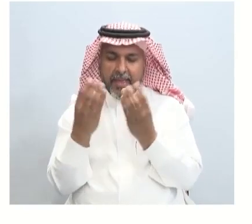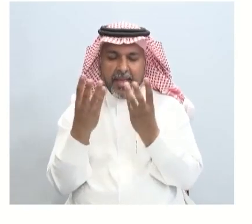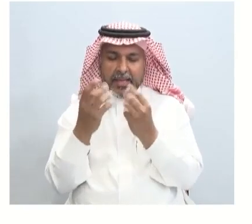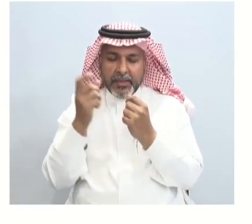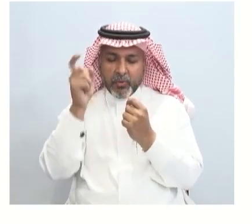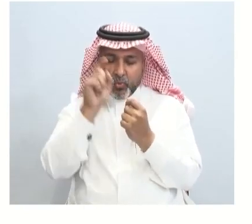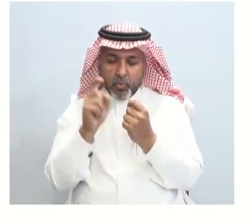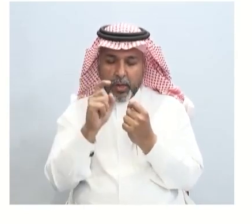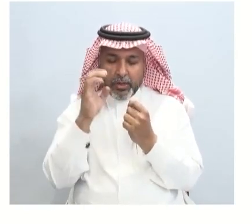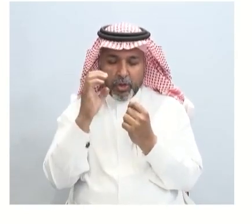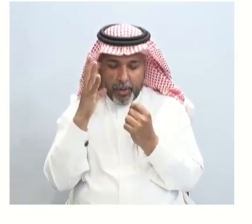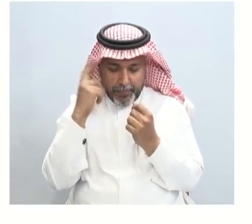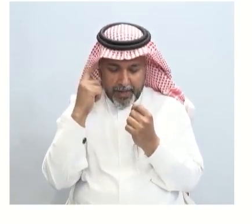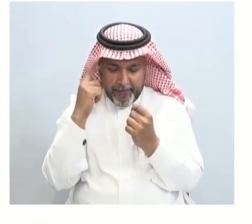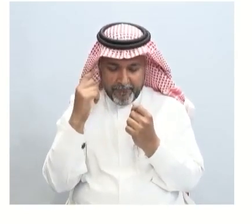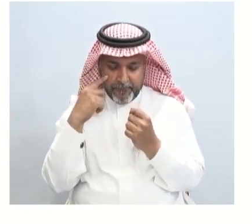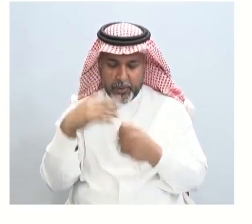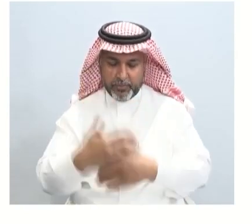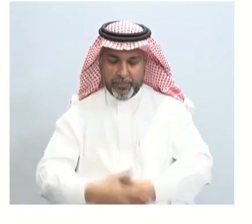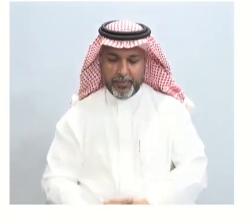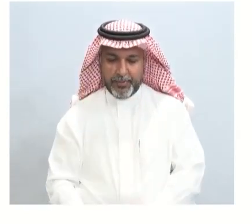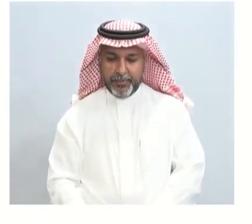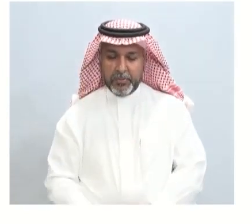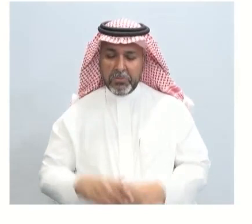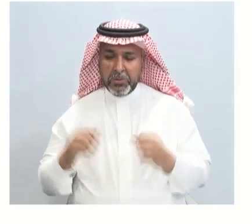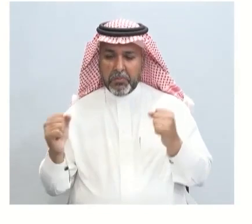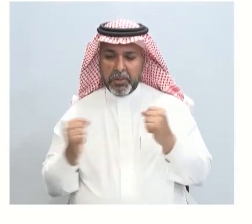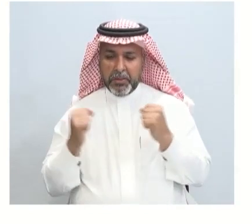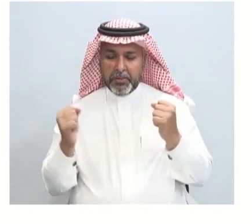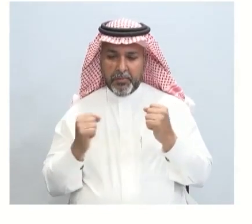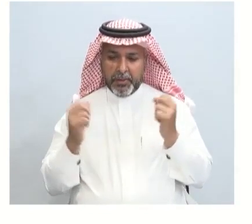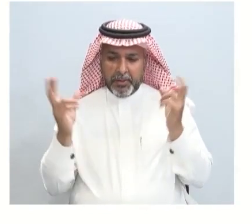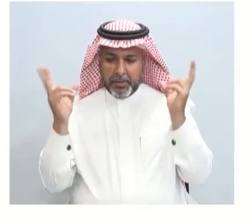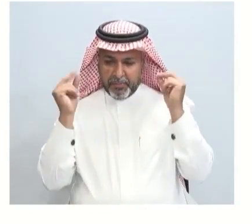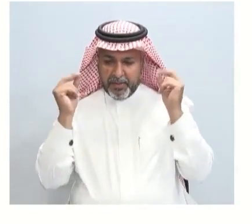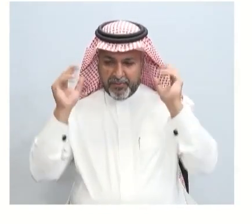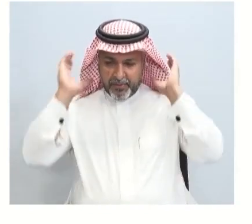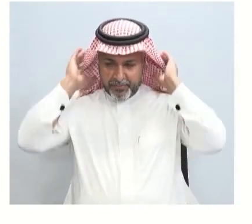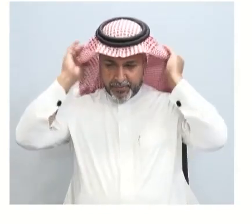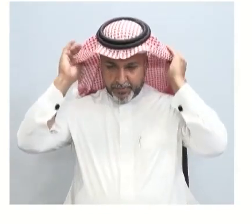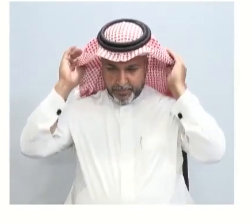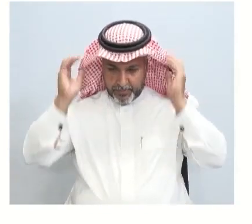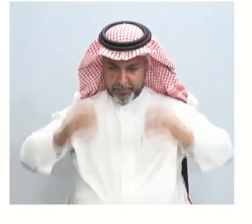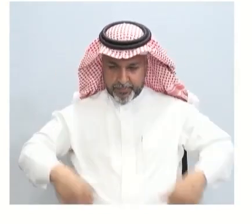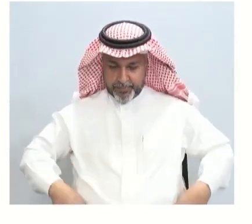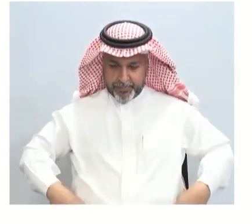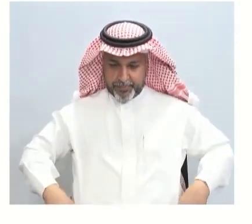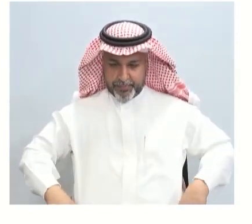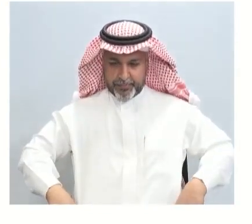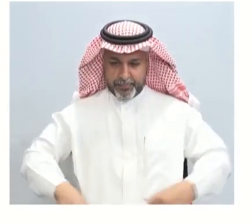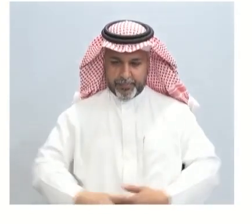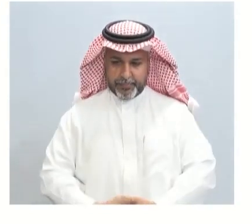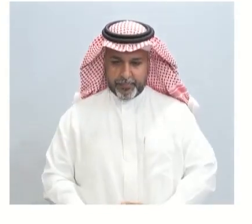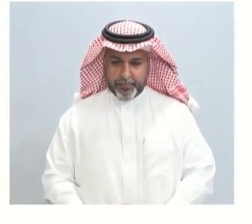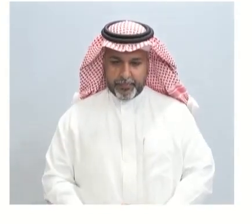نسوي في يعني الفقرات السابقه ان احنا نقسم على طول الدوره اساسي بالعدد